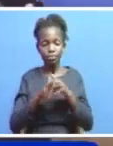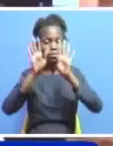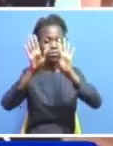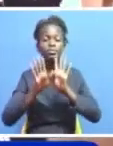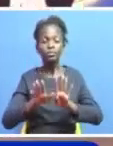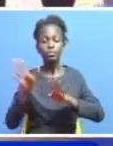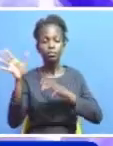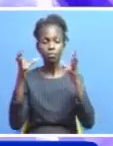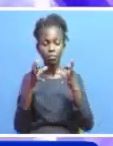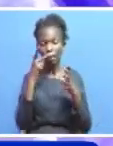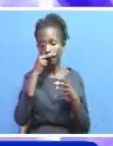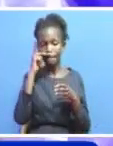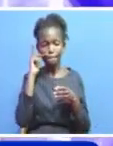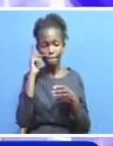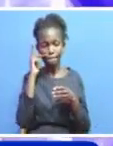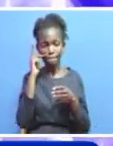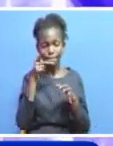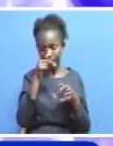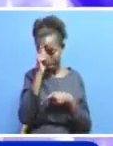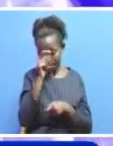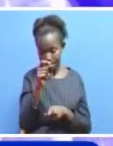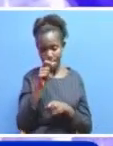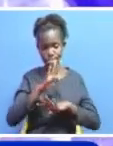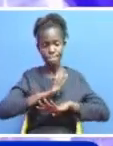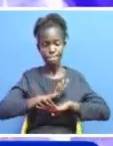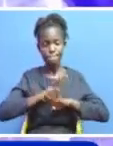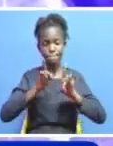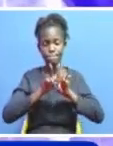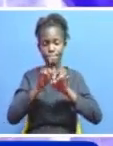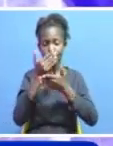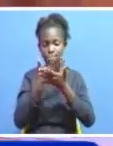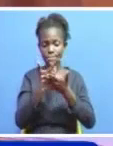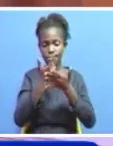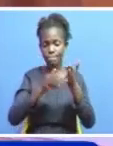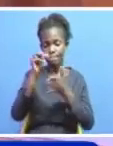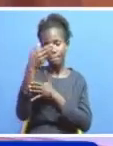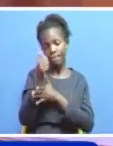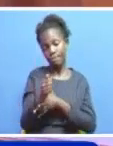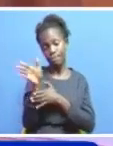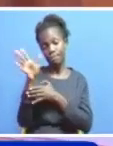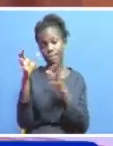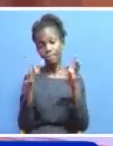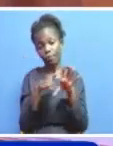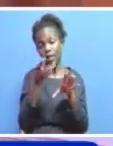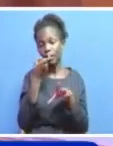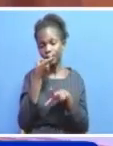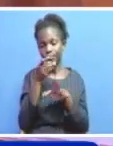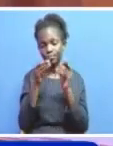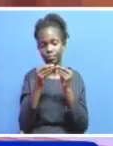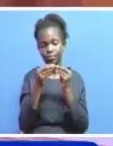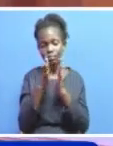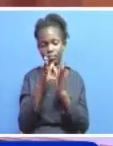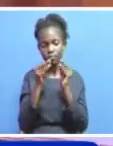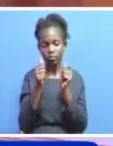tantongo ya Wiper Kalonzo Musyoka akane wanda ya ila ya ilite inge ya yendeke ya ma MC ya ma Wiper mbunge ni ya Kitui makwa mane na